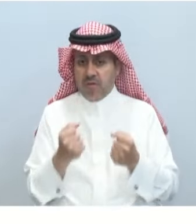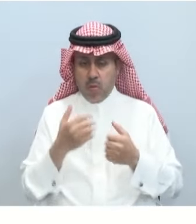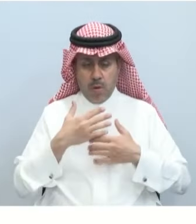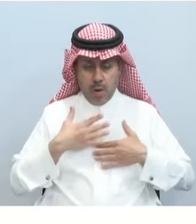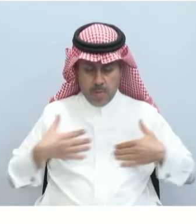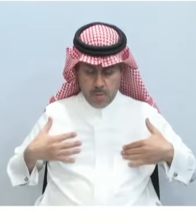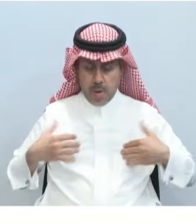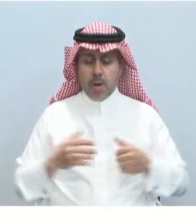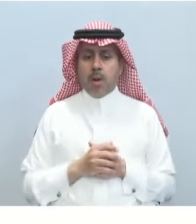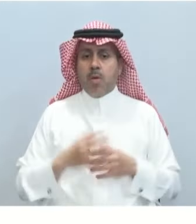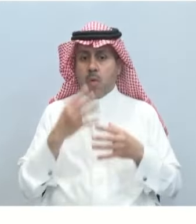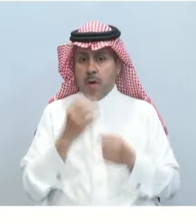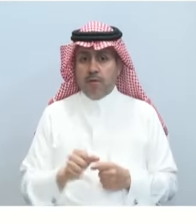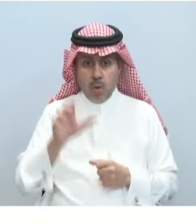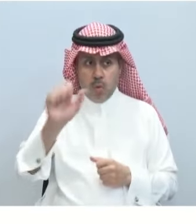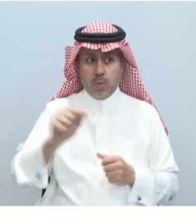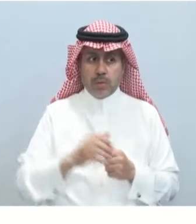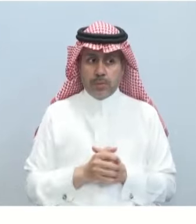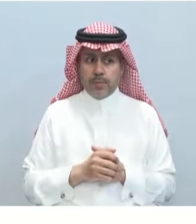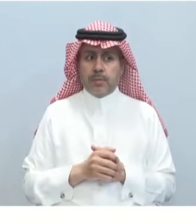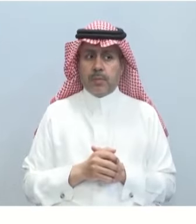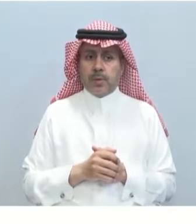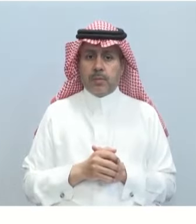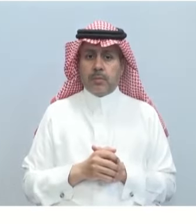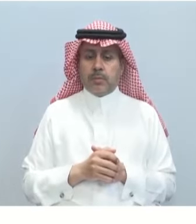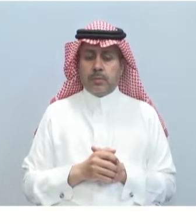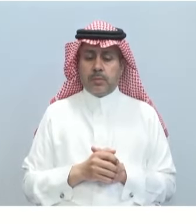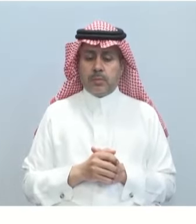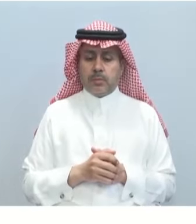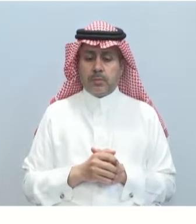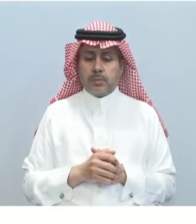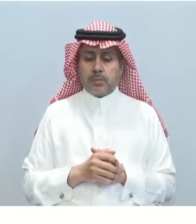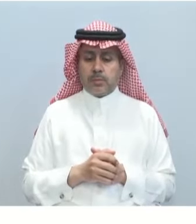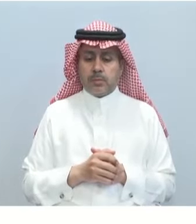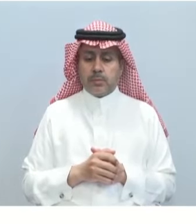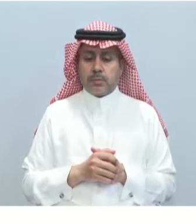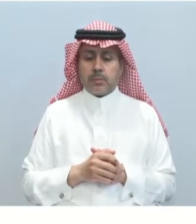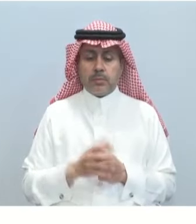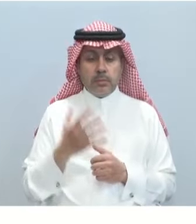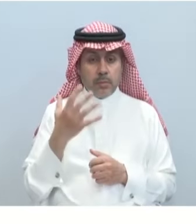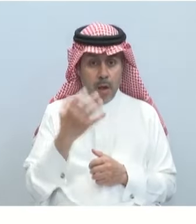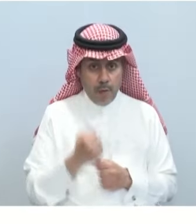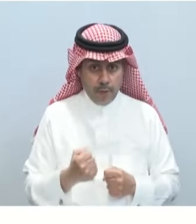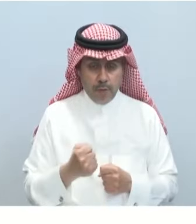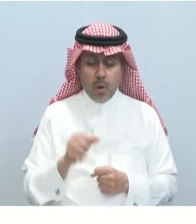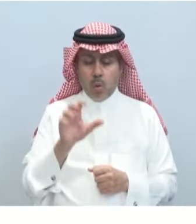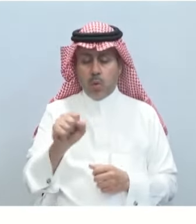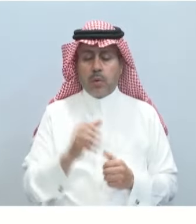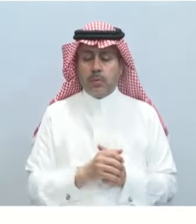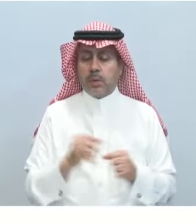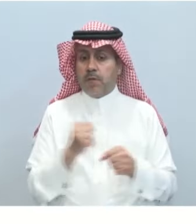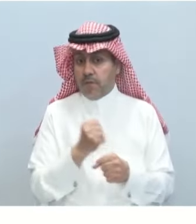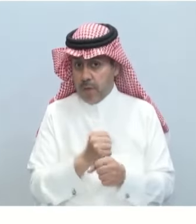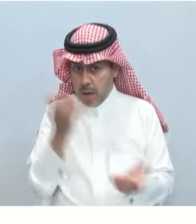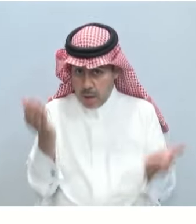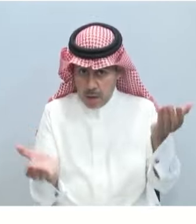الحقوق هذه من الاهداف لاهداف من سن الانظمه والقوانين حمايه الحقوق تحقيق العدل